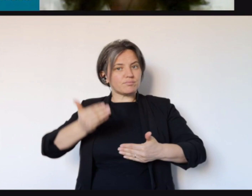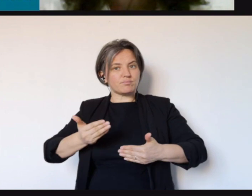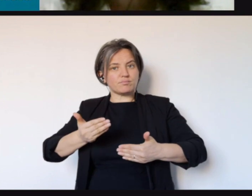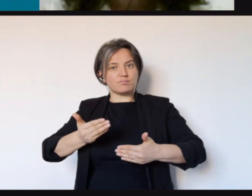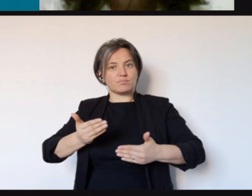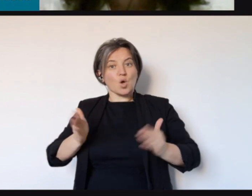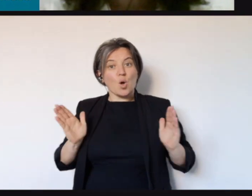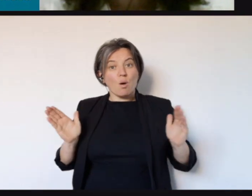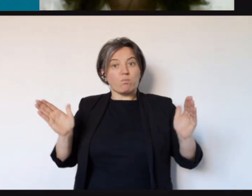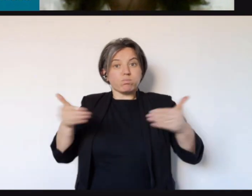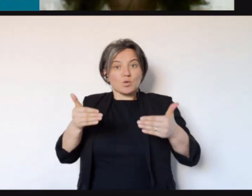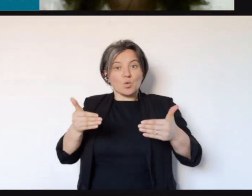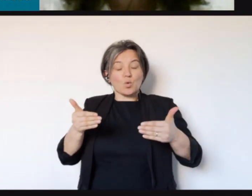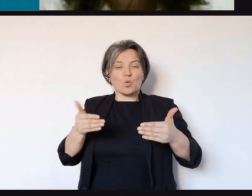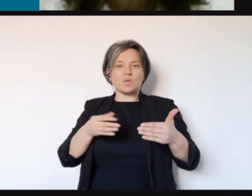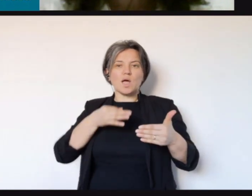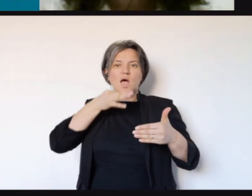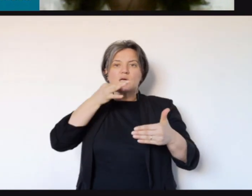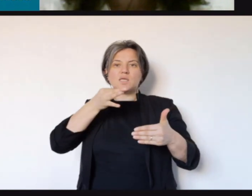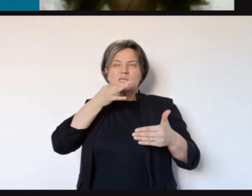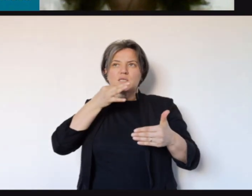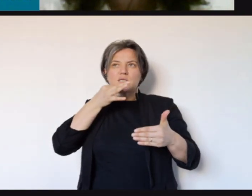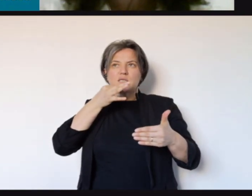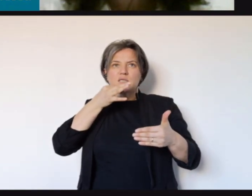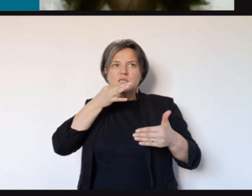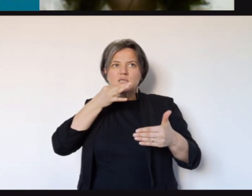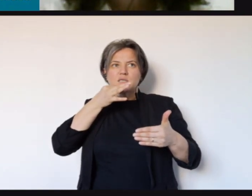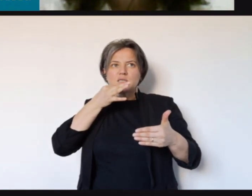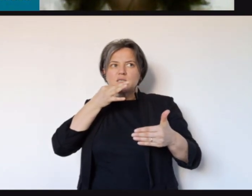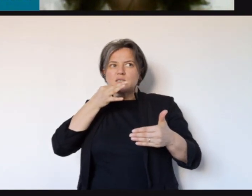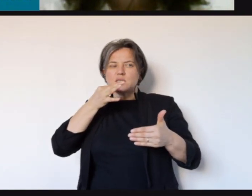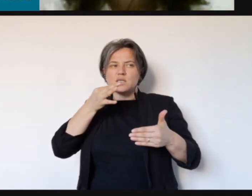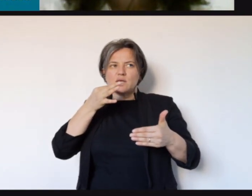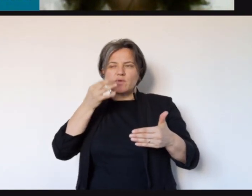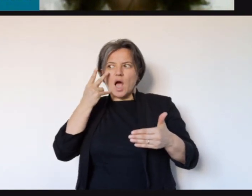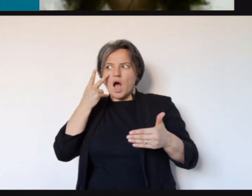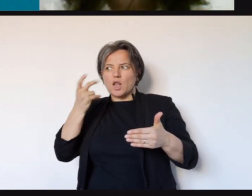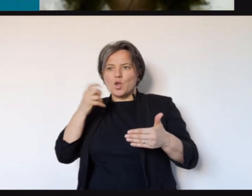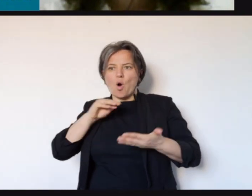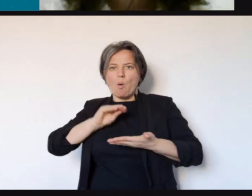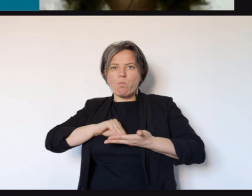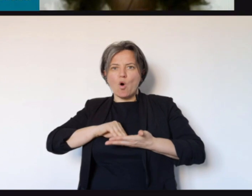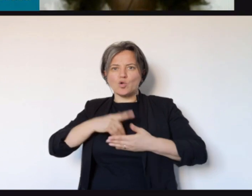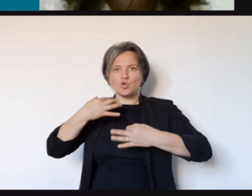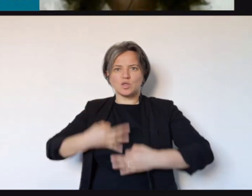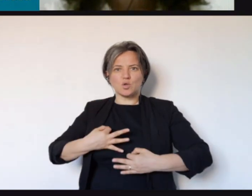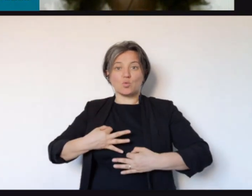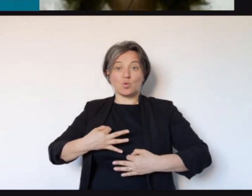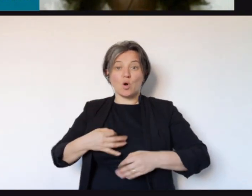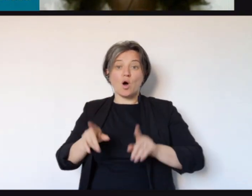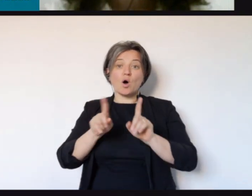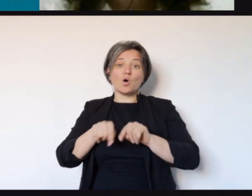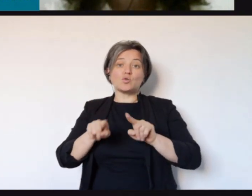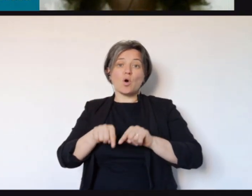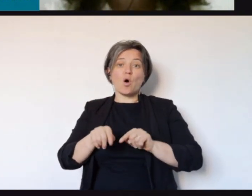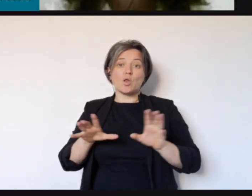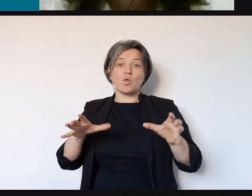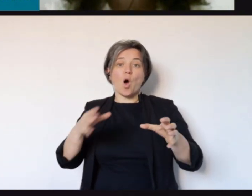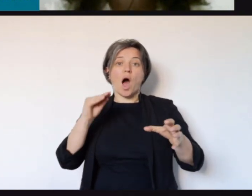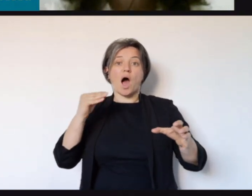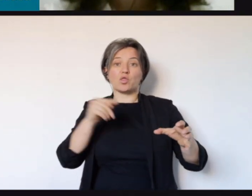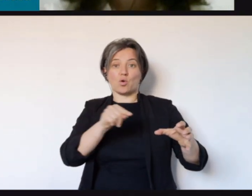che chiudendosi cercano la cosa dove sono più sicuri, e gli